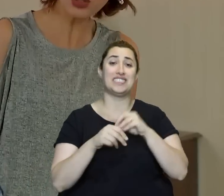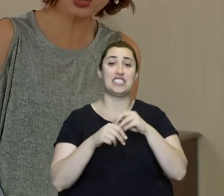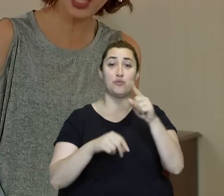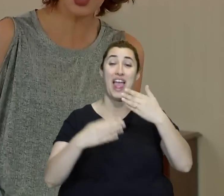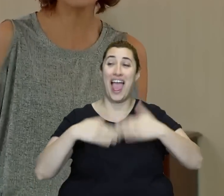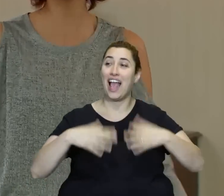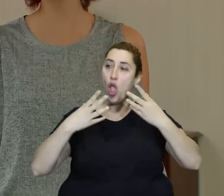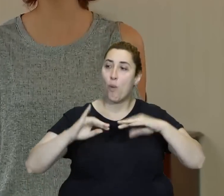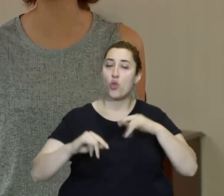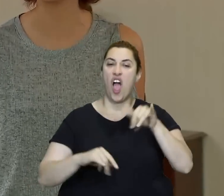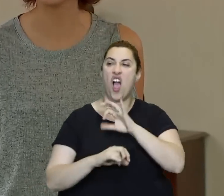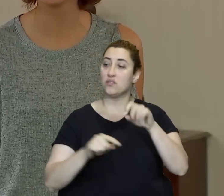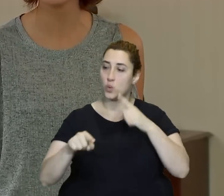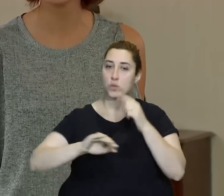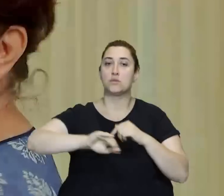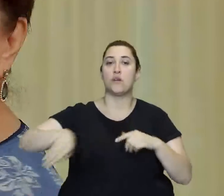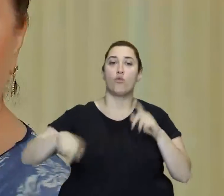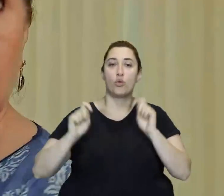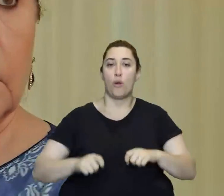buna engel olacağını, haksız olanı savunuyor.